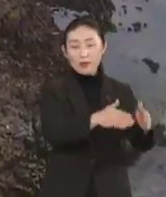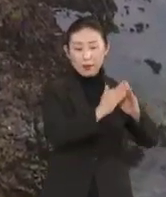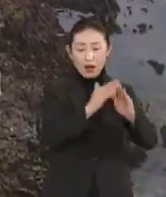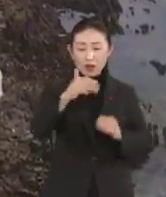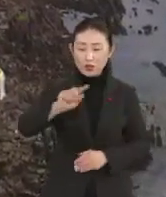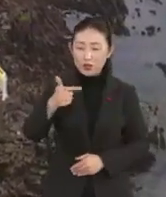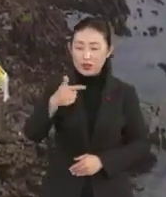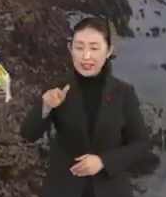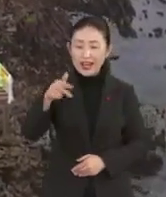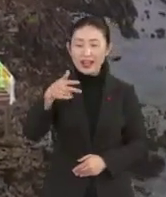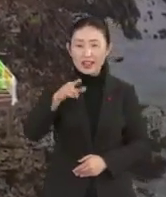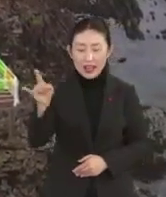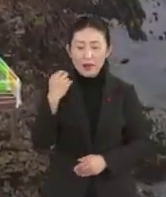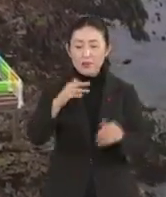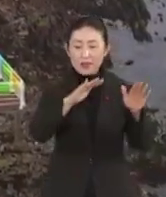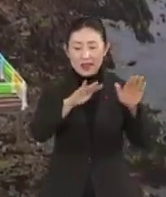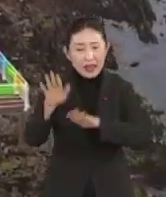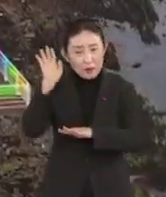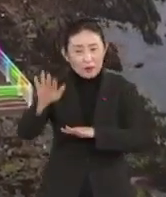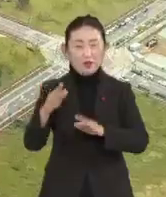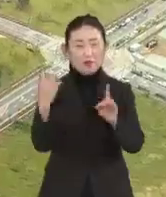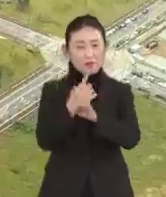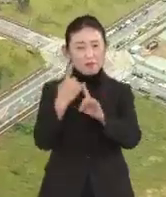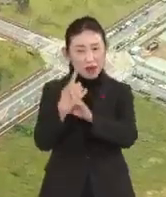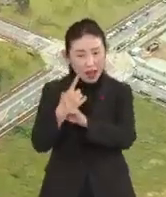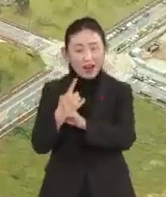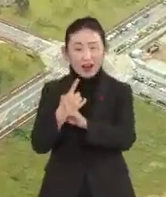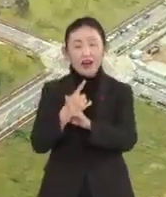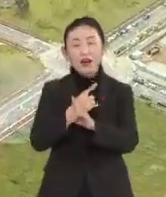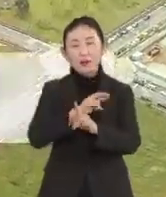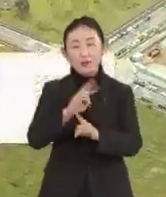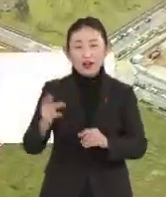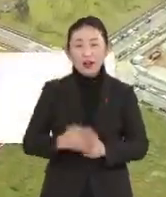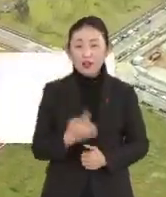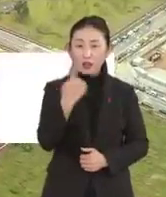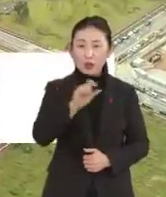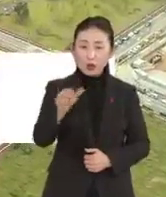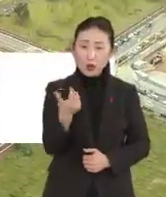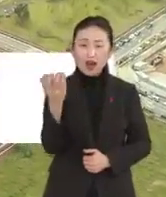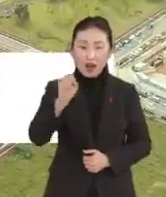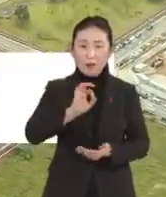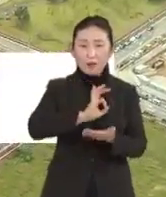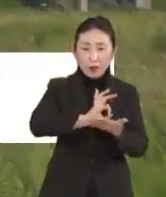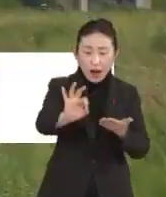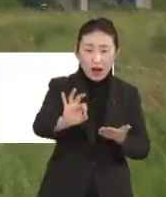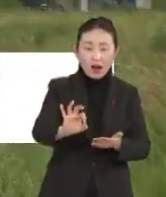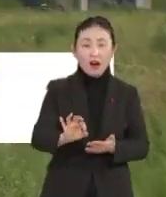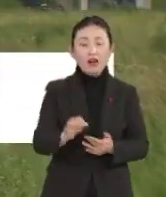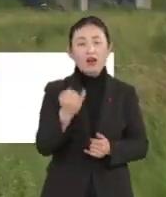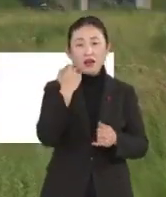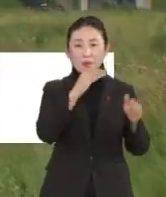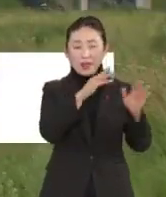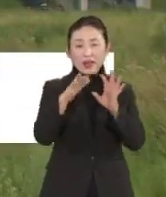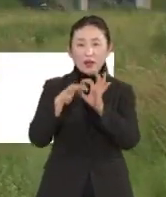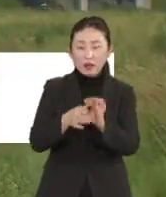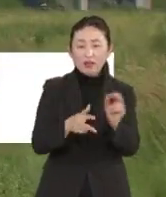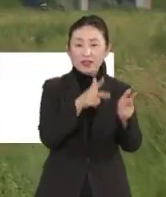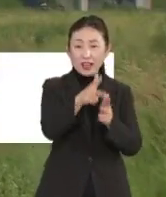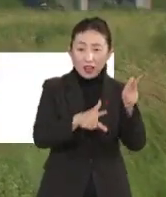춘장대 주변 배우지 개발도 밝혔습니다 1500억을 들여 해양바이오산업 클러스터가